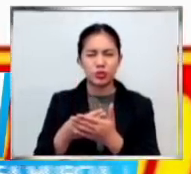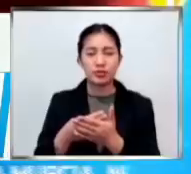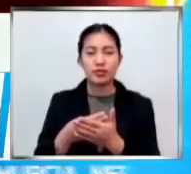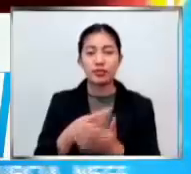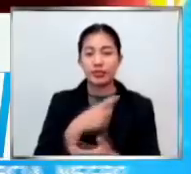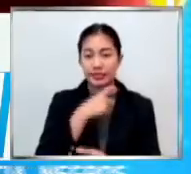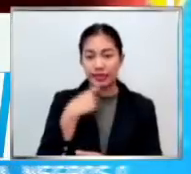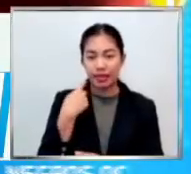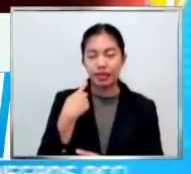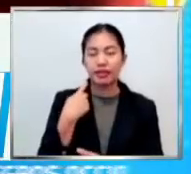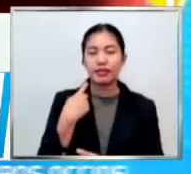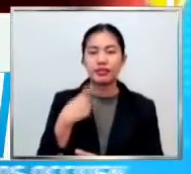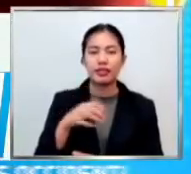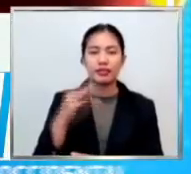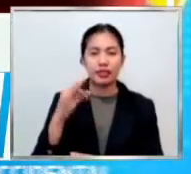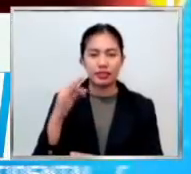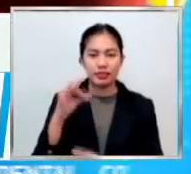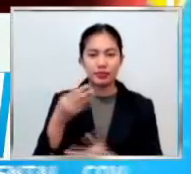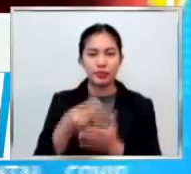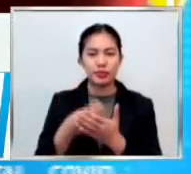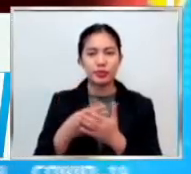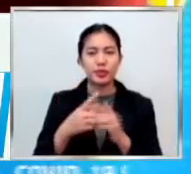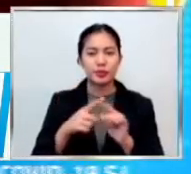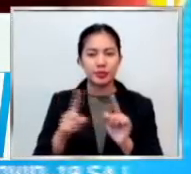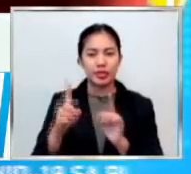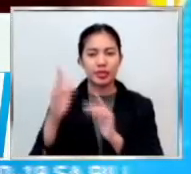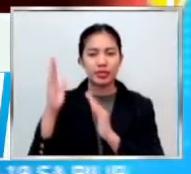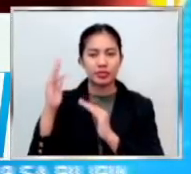19 pesos pero we expect na